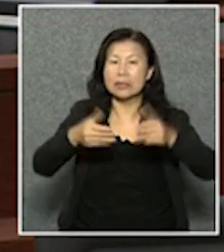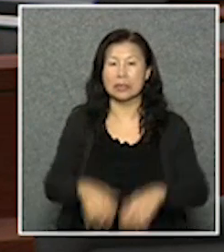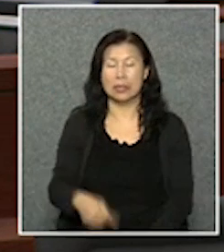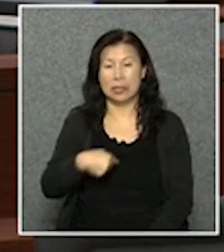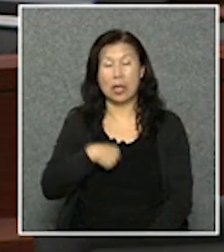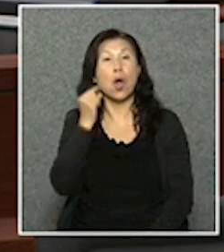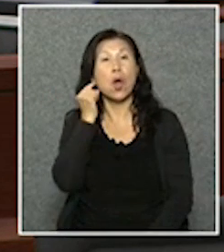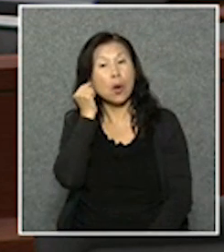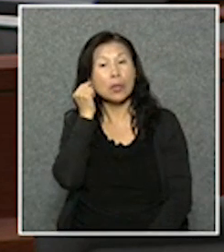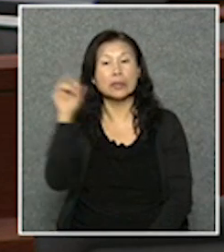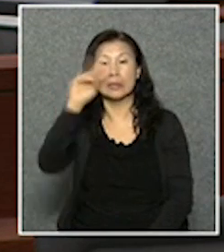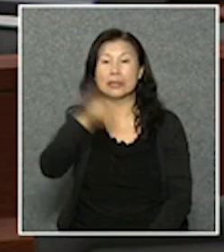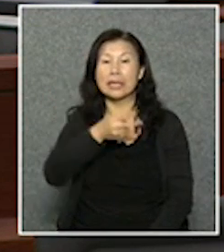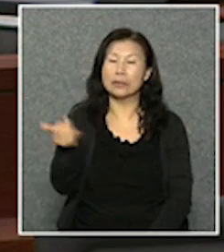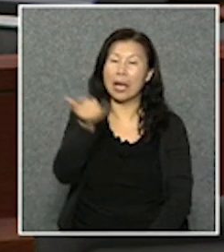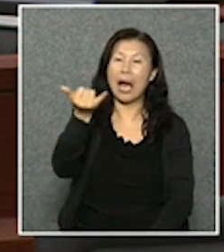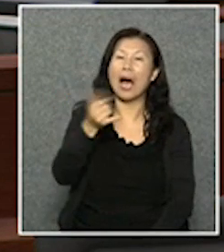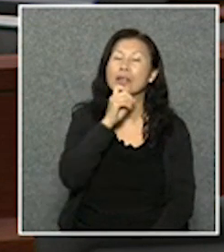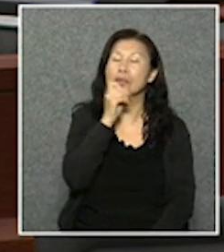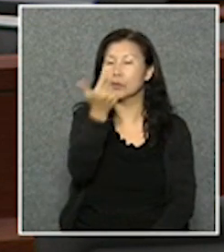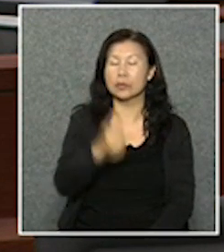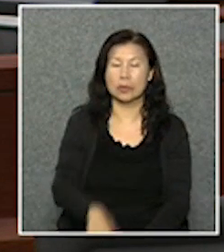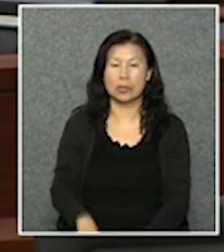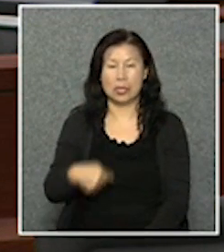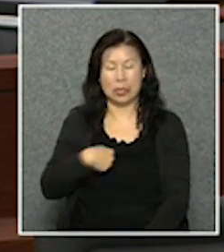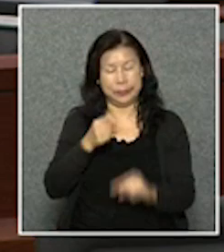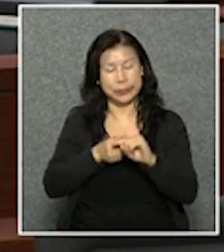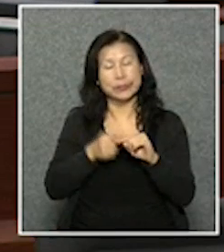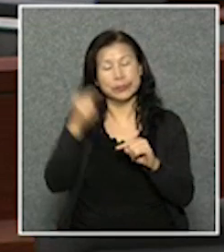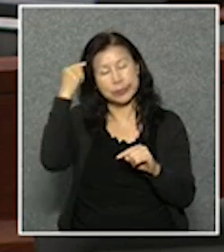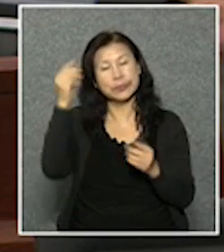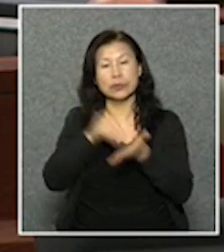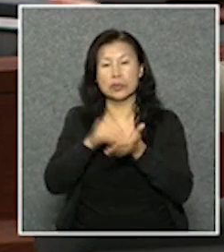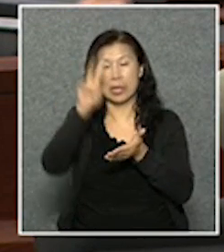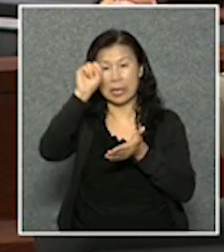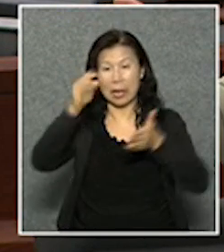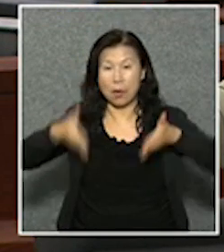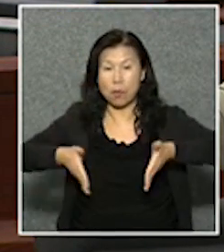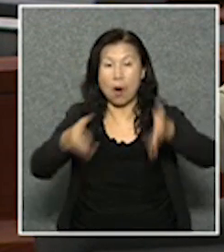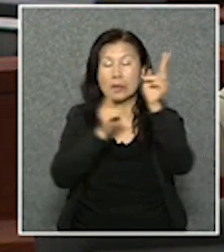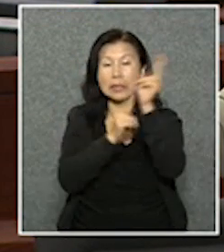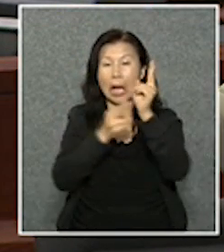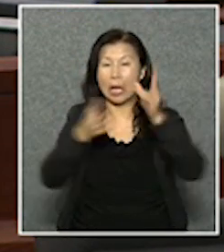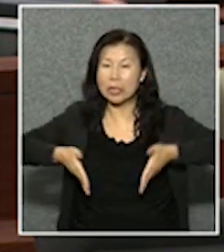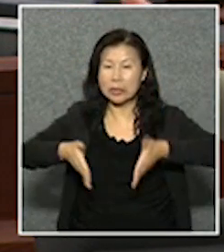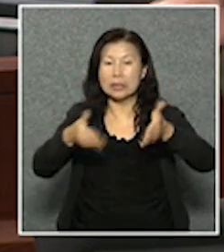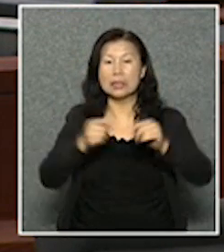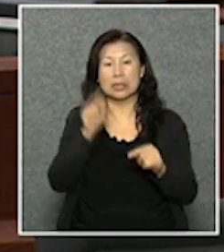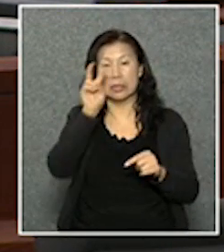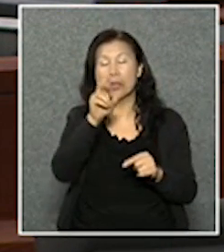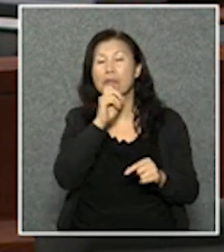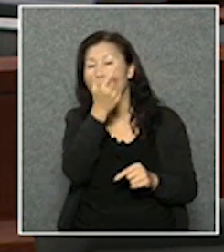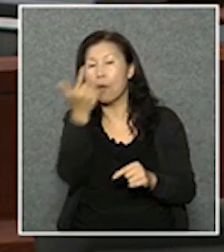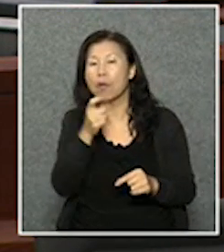我哋啲女性咧，可能行街機會比佢多。咁啊，無可否認喎，你喺彌敦道啊，或一啲大街上高啊咁樣，你